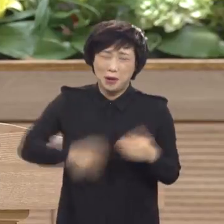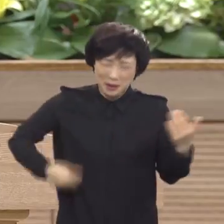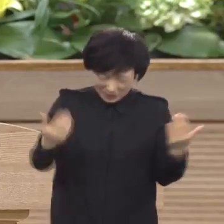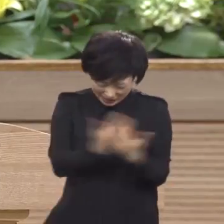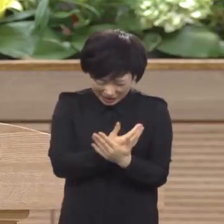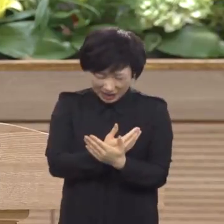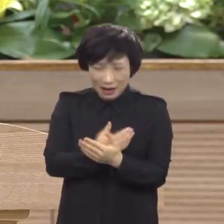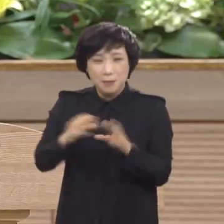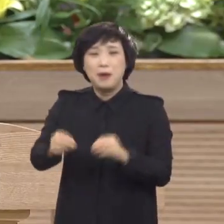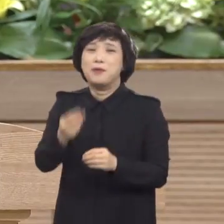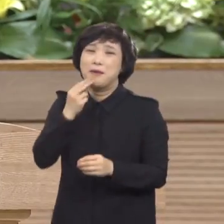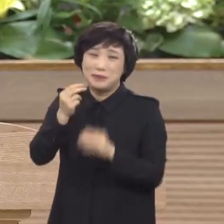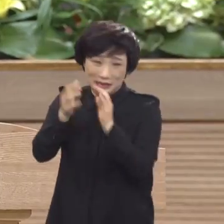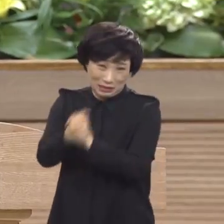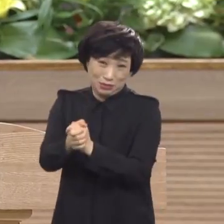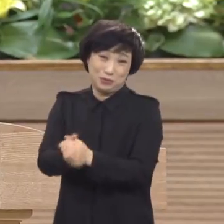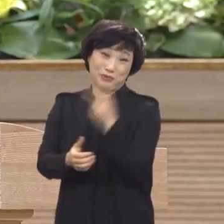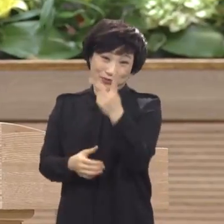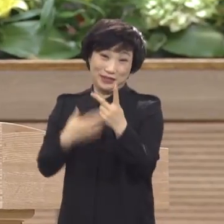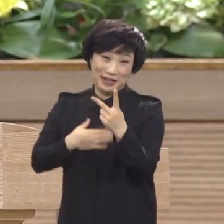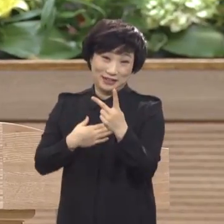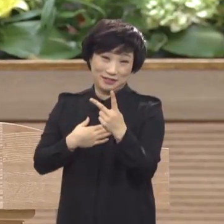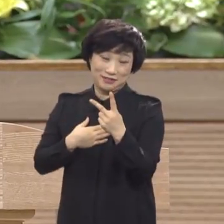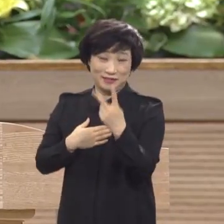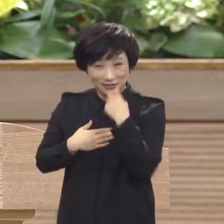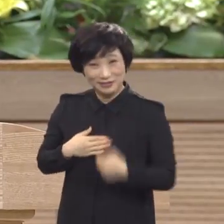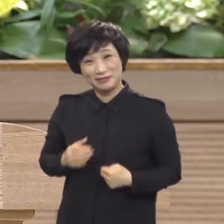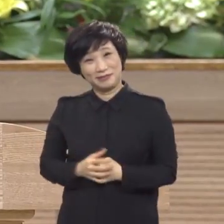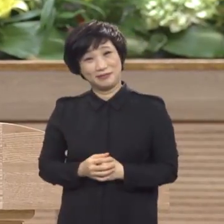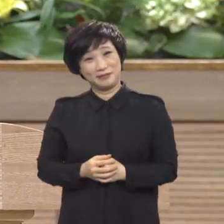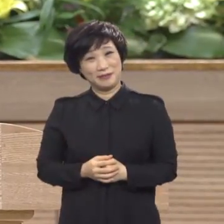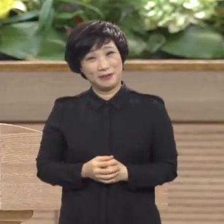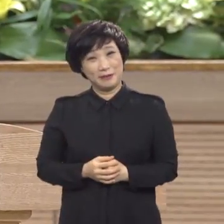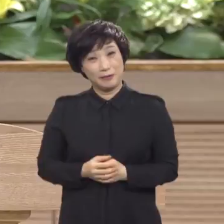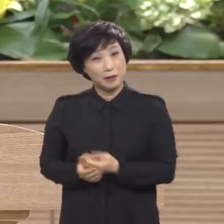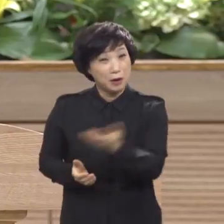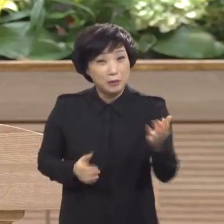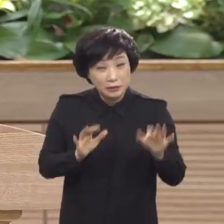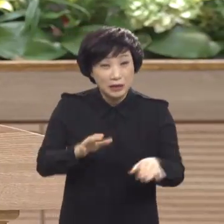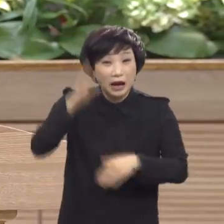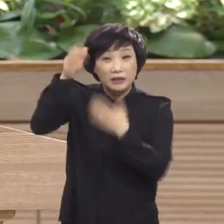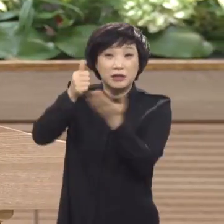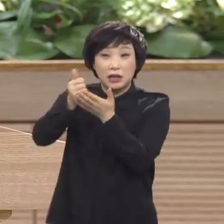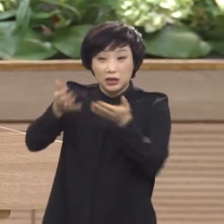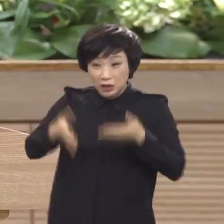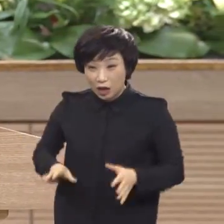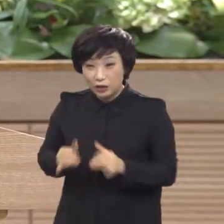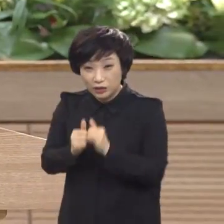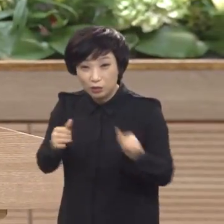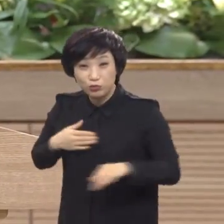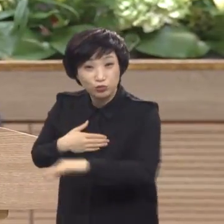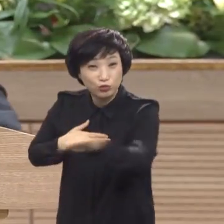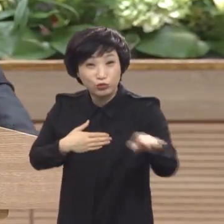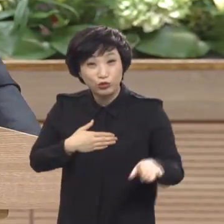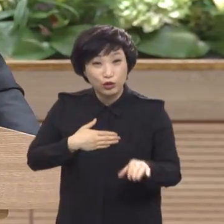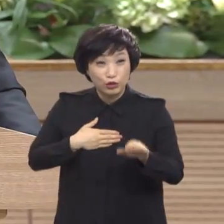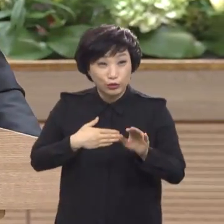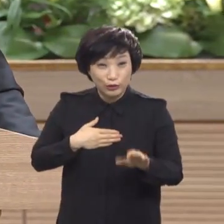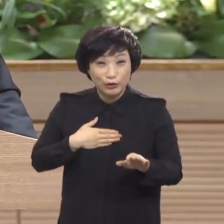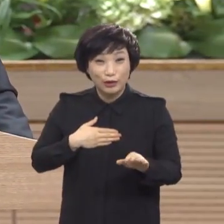쉼없는 기도라 이 말입니다. 기도. 근데 하나님께서